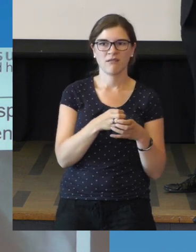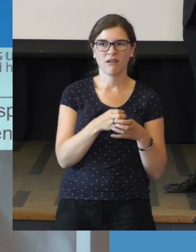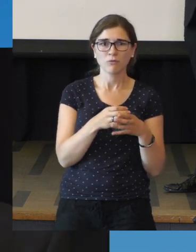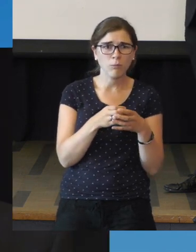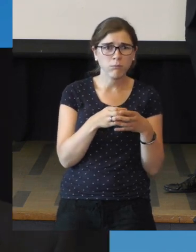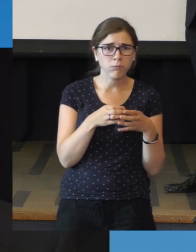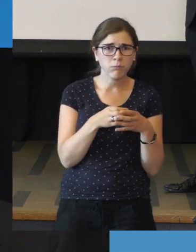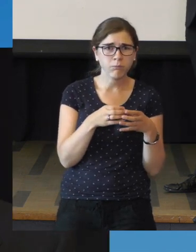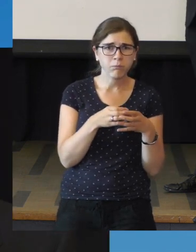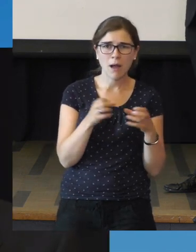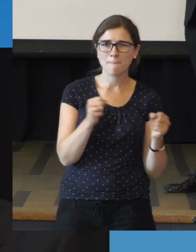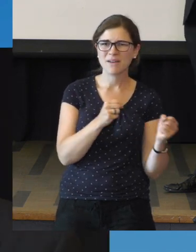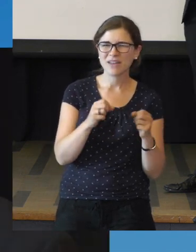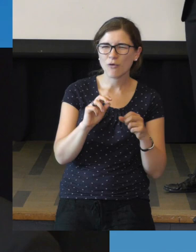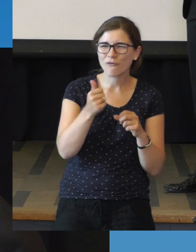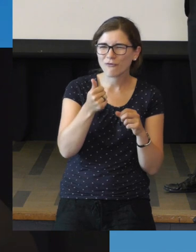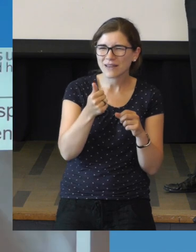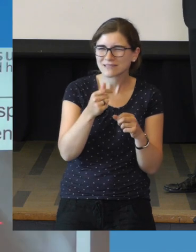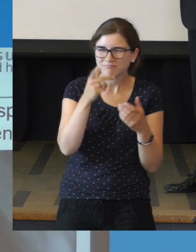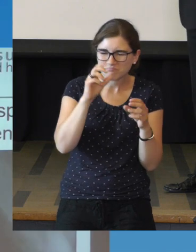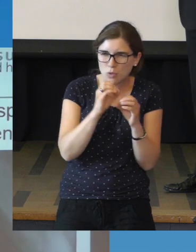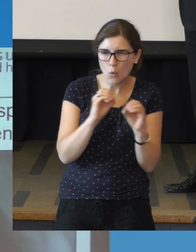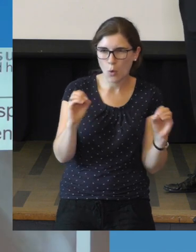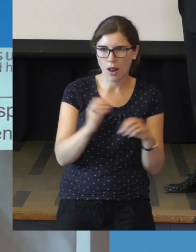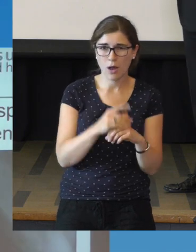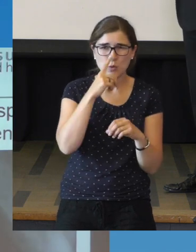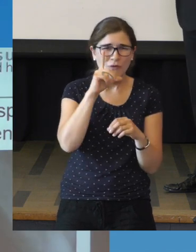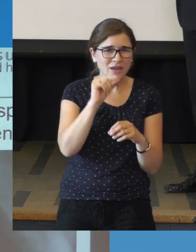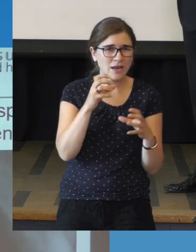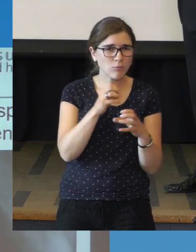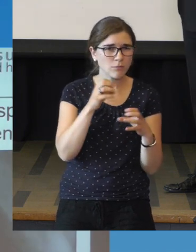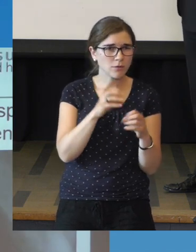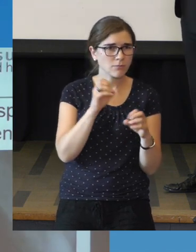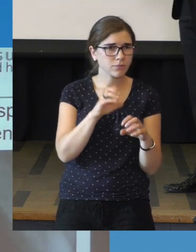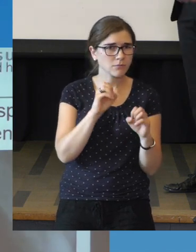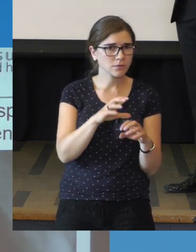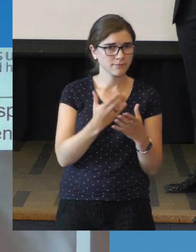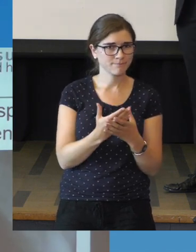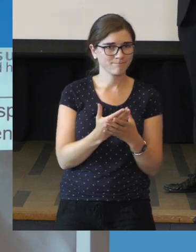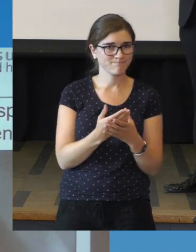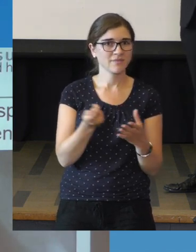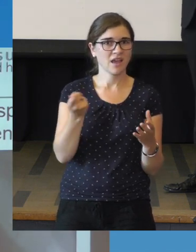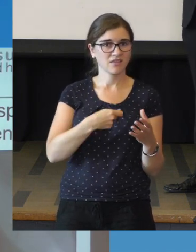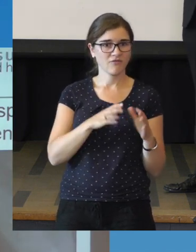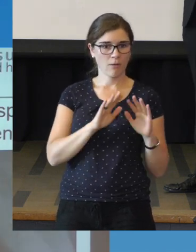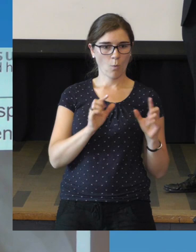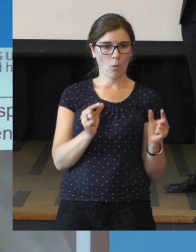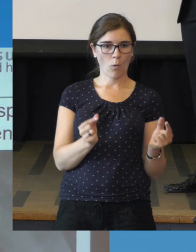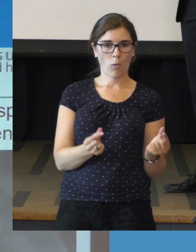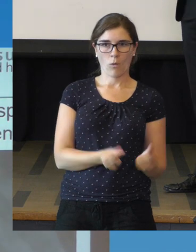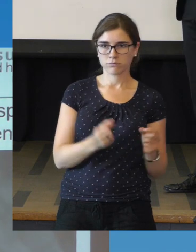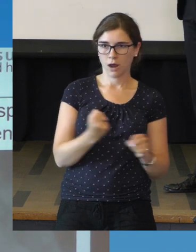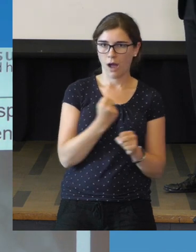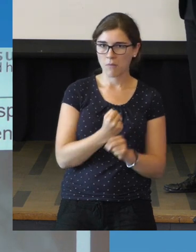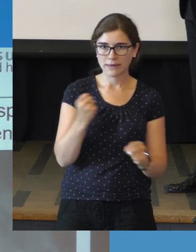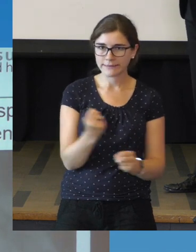genauso groß ist. Das heißt, das Herz pumpt kaum noch. Die gesamte Vorderwand hier ist durch den Herzinfarkt lahmgelegt und kann nicht